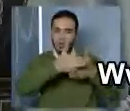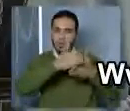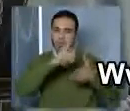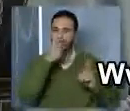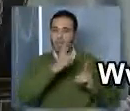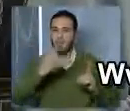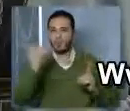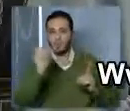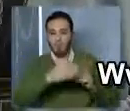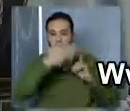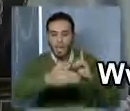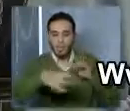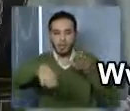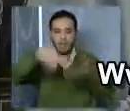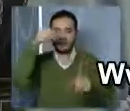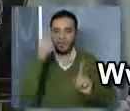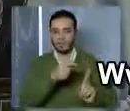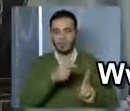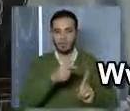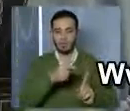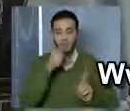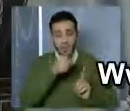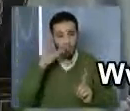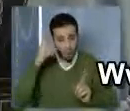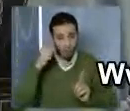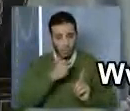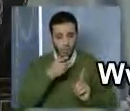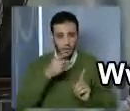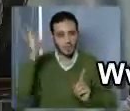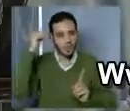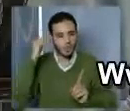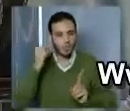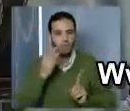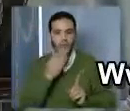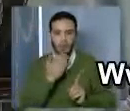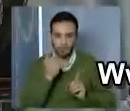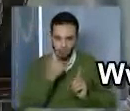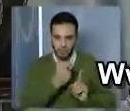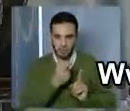بعده أفلا تعقلون، أفلا تعقلون.